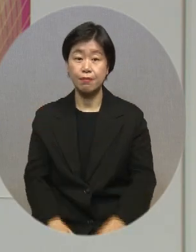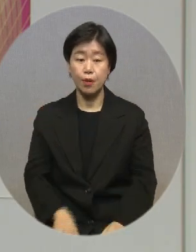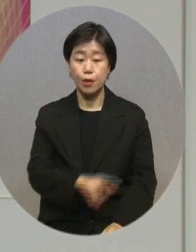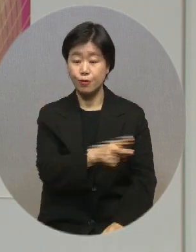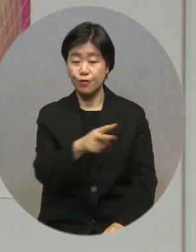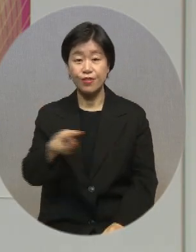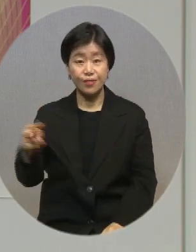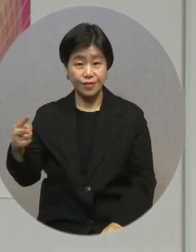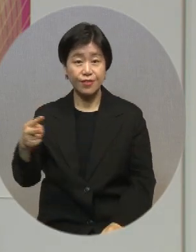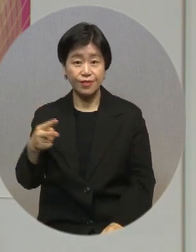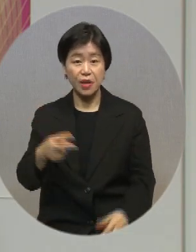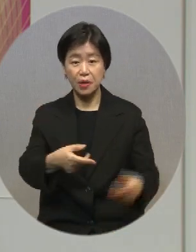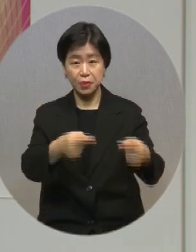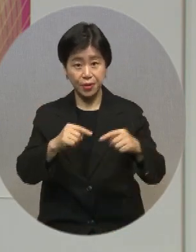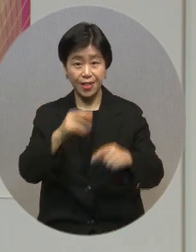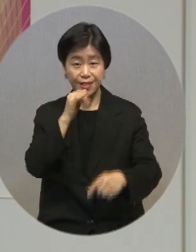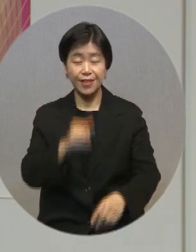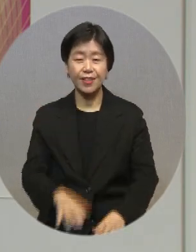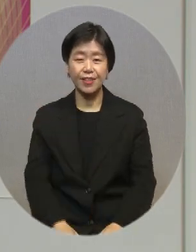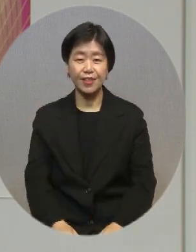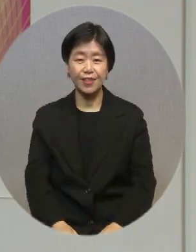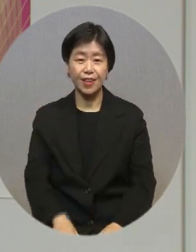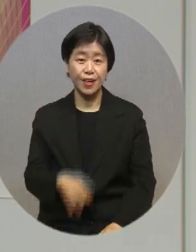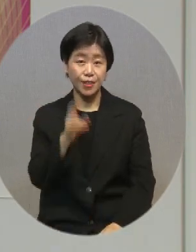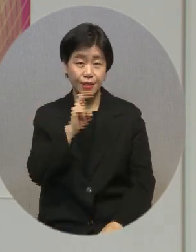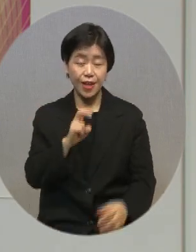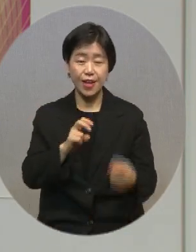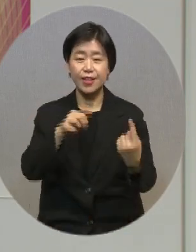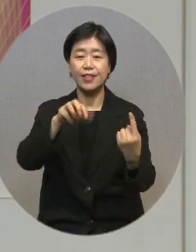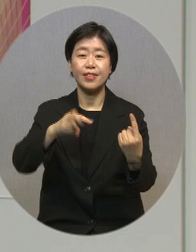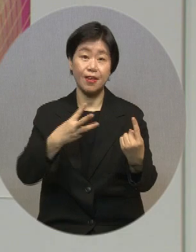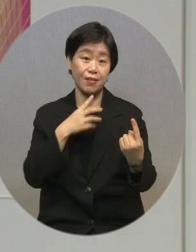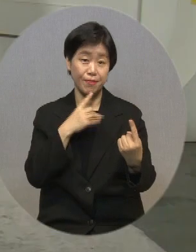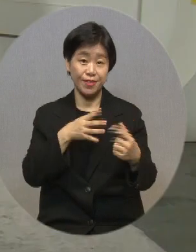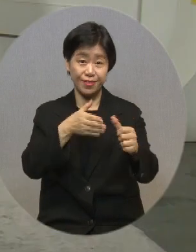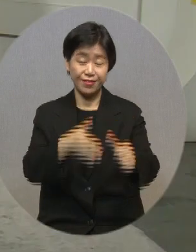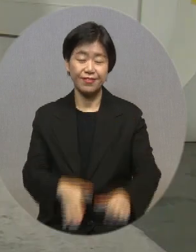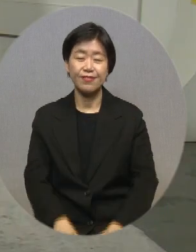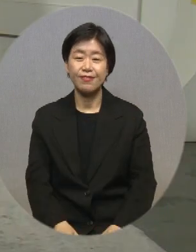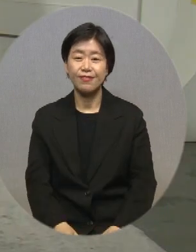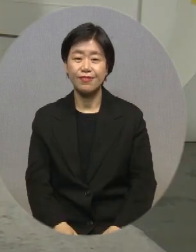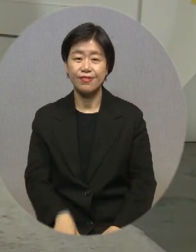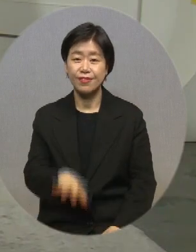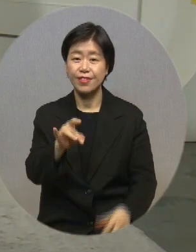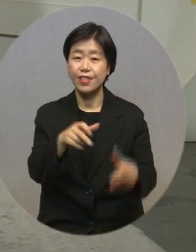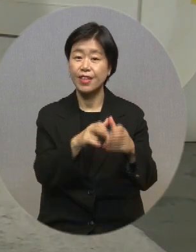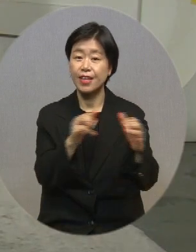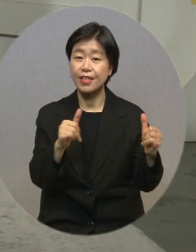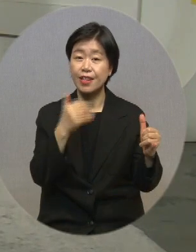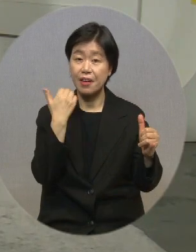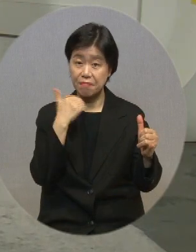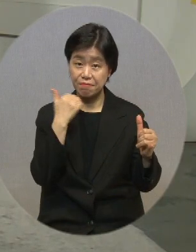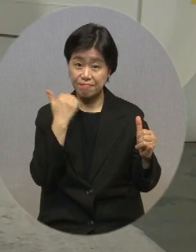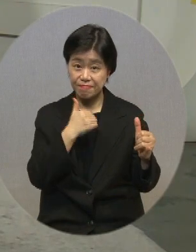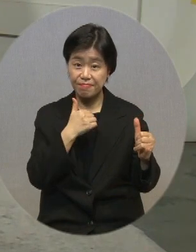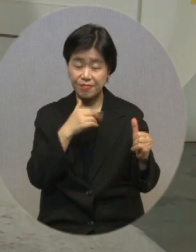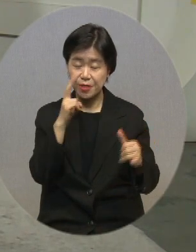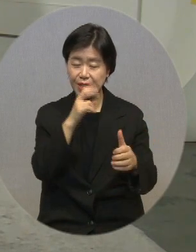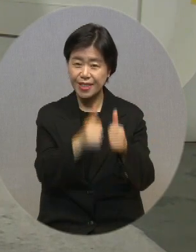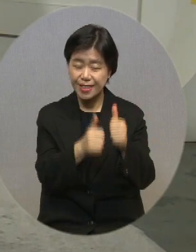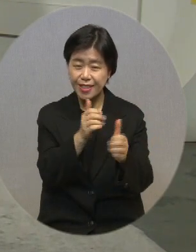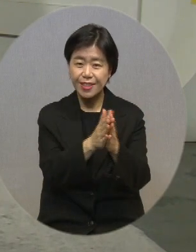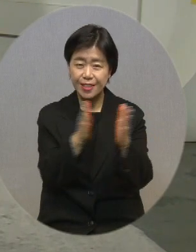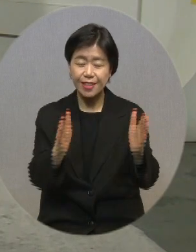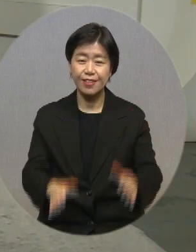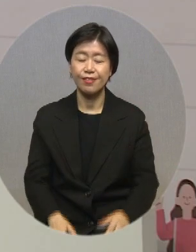순서로 진행할 텐데요. 역시 노래는 1절만 듣겠습니다. 네, 먼저 장애인 부문 경연대를